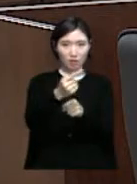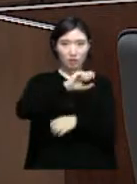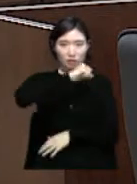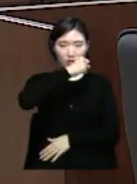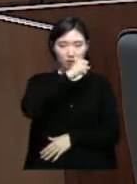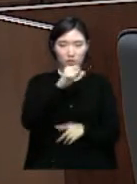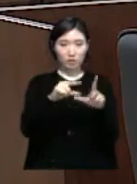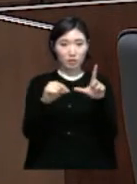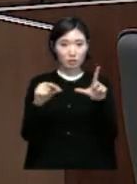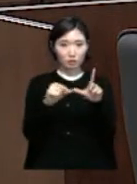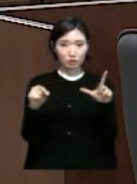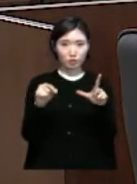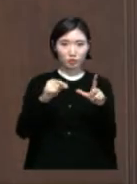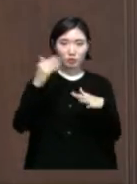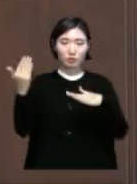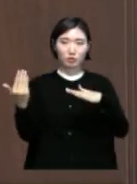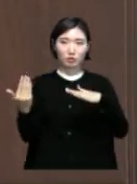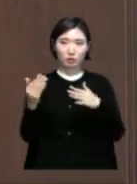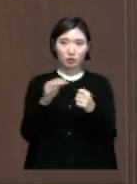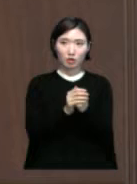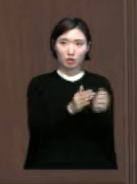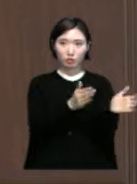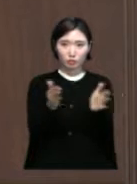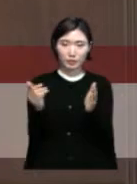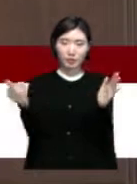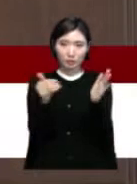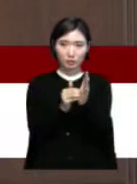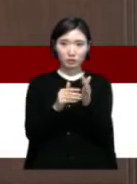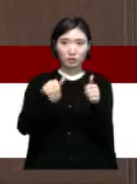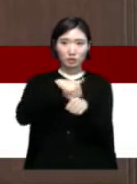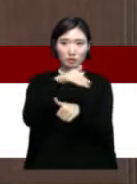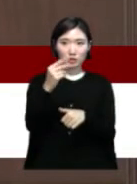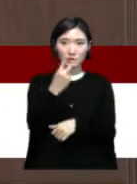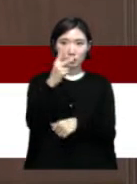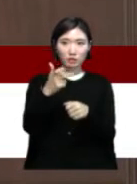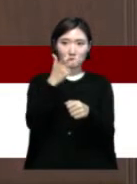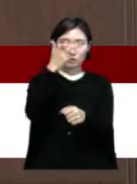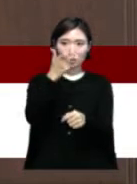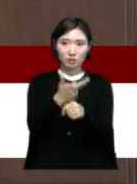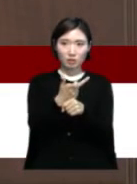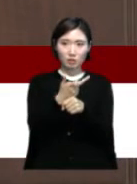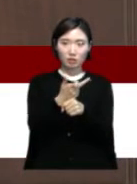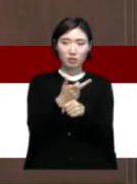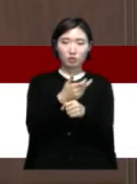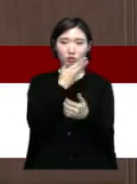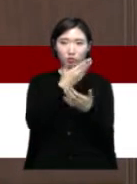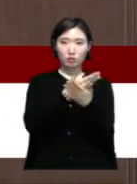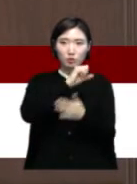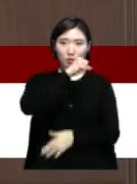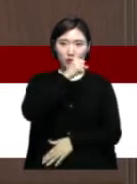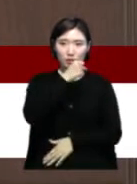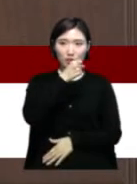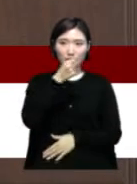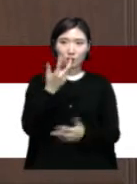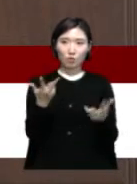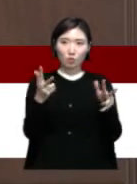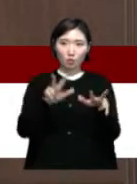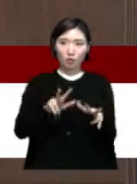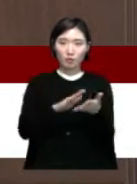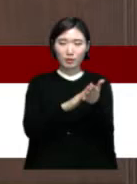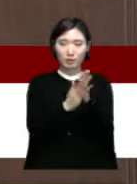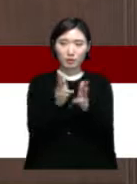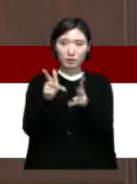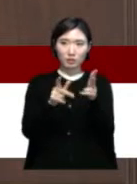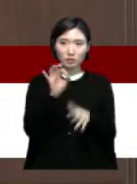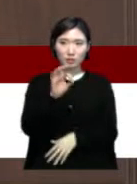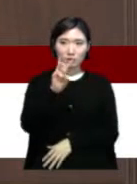일부 편성된 상태. 2017년도에 본 예산에 편성한 공원화 사업비 3억 원은 전시관